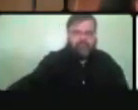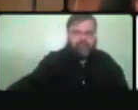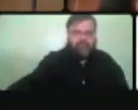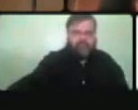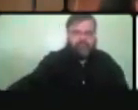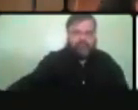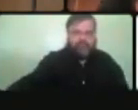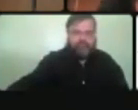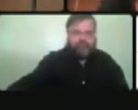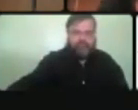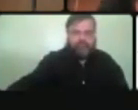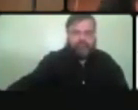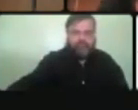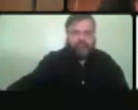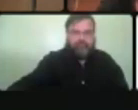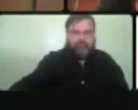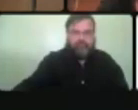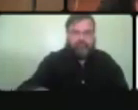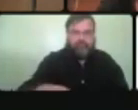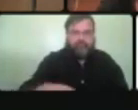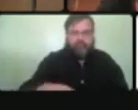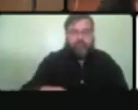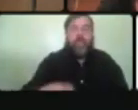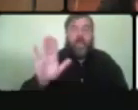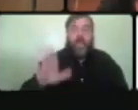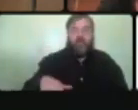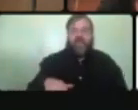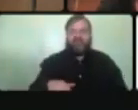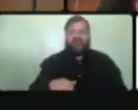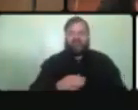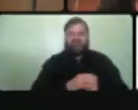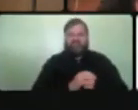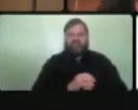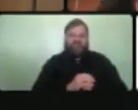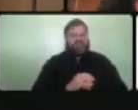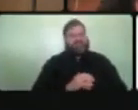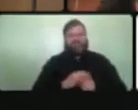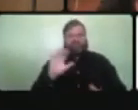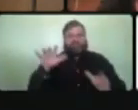Atupokei sauti yeyote kutoka.